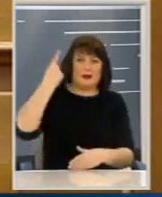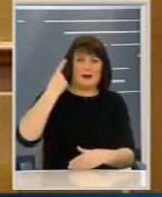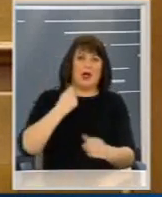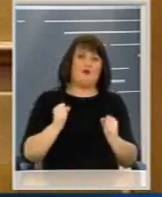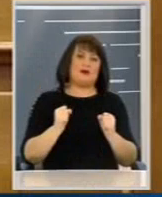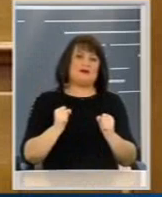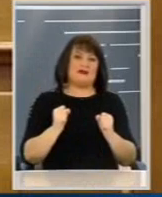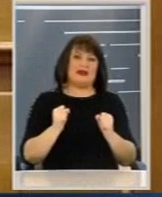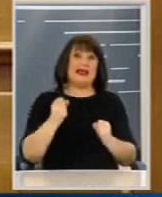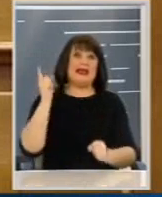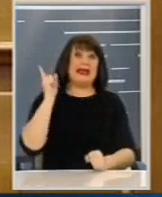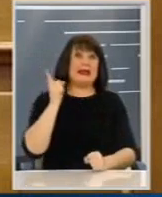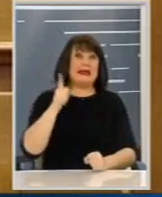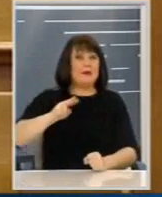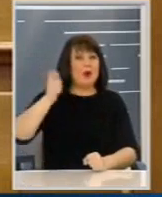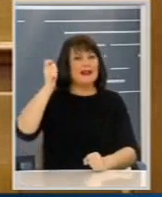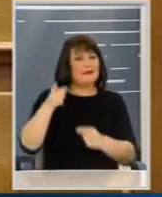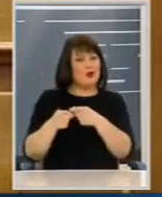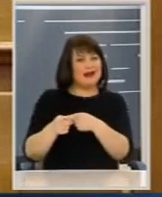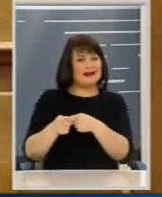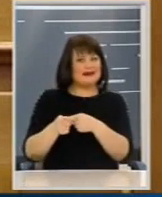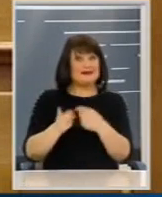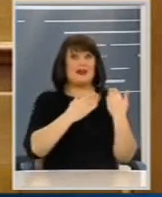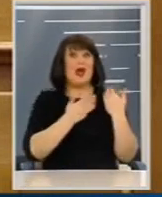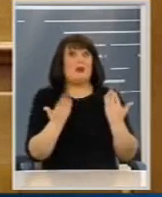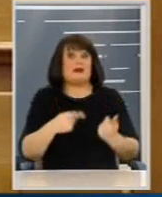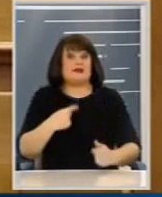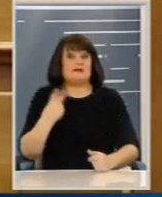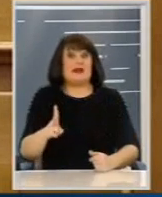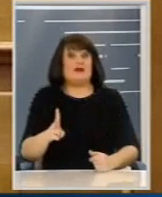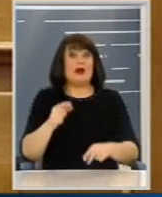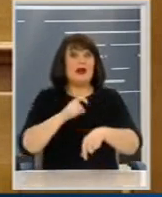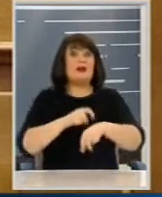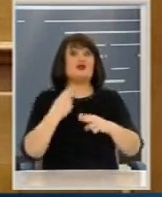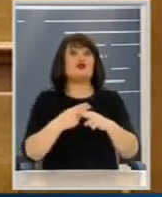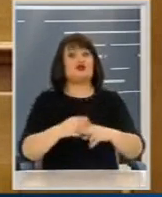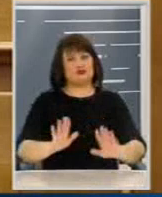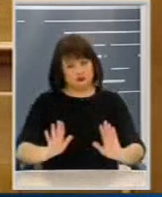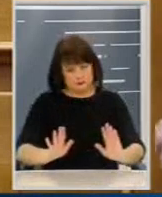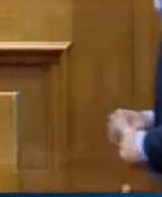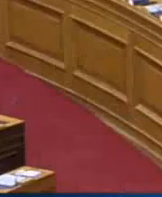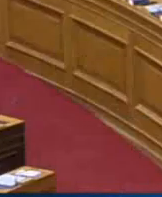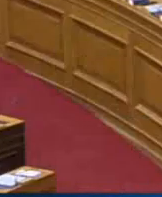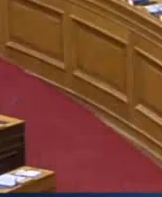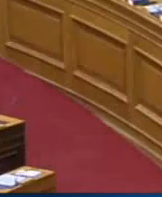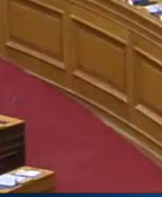ασφαλούς. Η κριτική εκ του ασφαλούς είναι μια ανεύθυνη στάση σε αυτή την κρίσιμη στιγμή που περνάει ο τόπος.